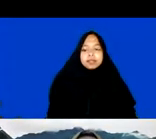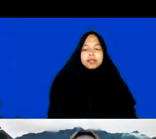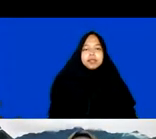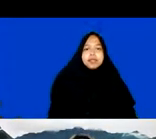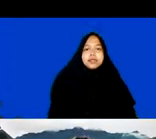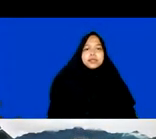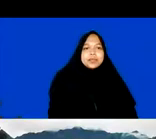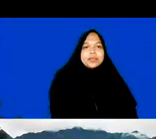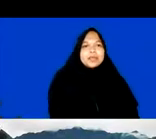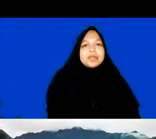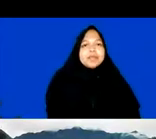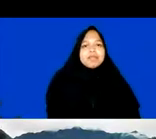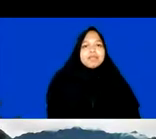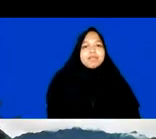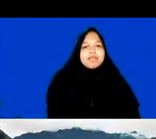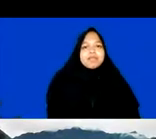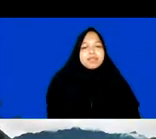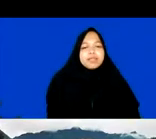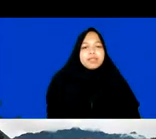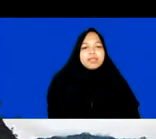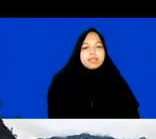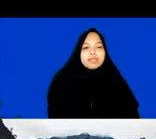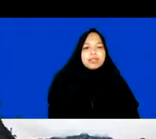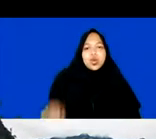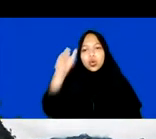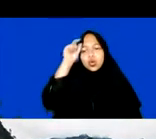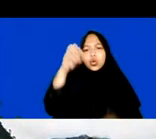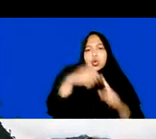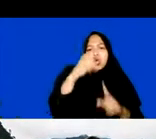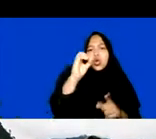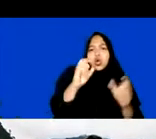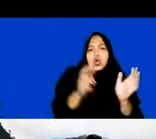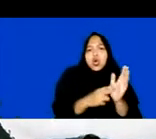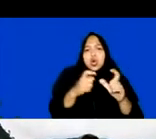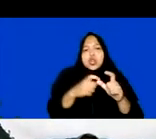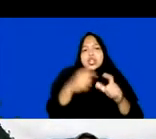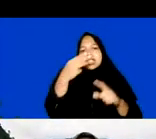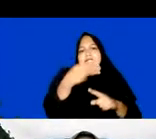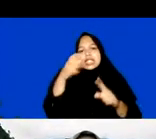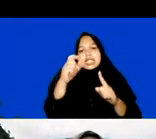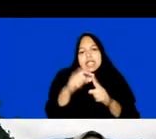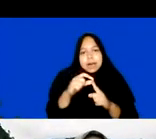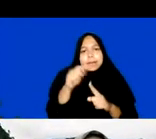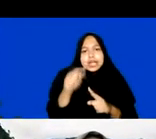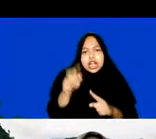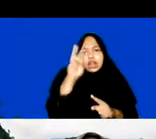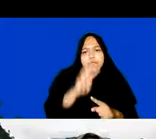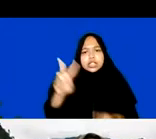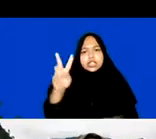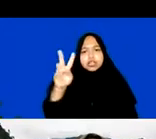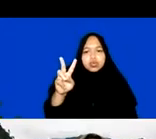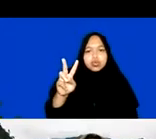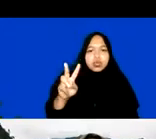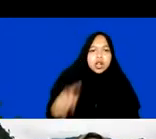gitu kan. Jadi untuk konsep ini apa namanya, visual dari barang-barang hospit